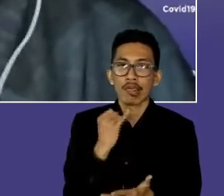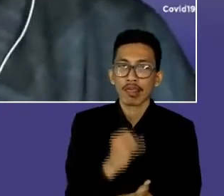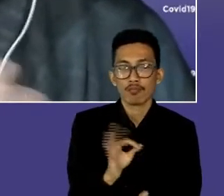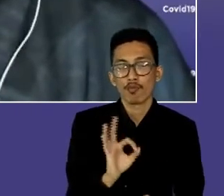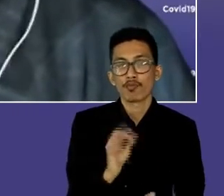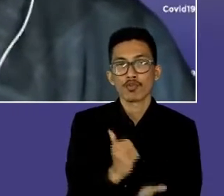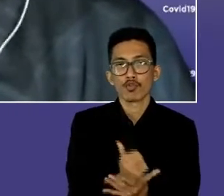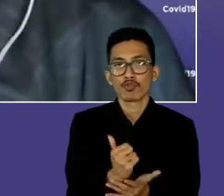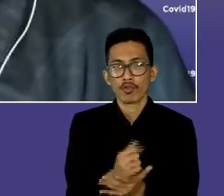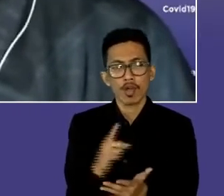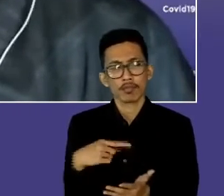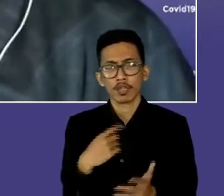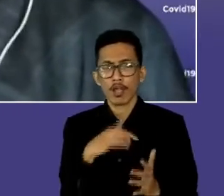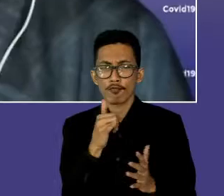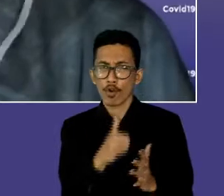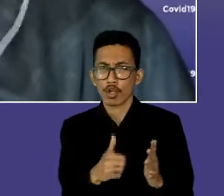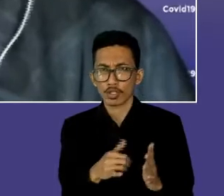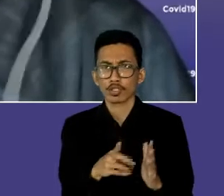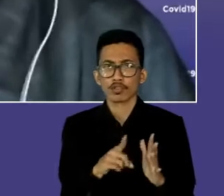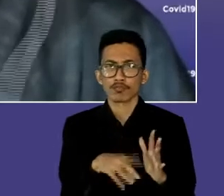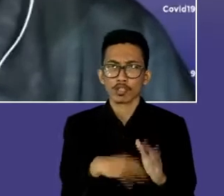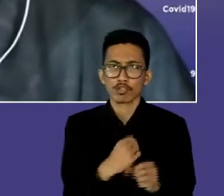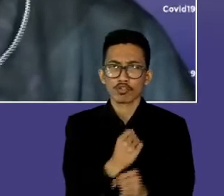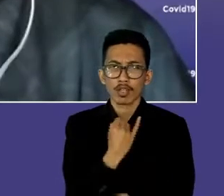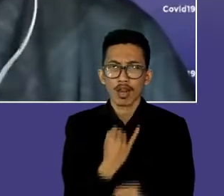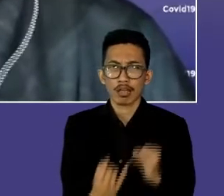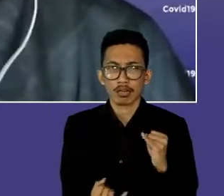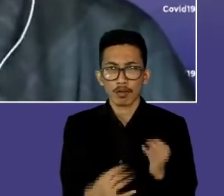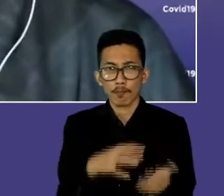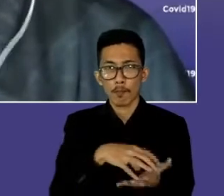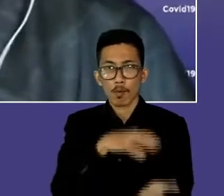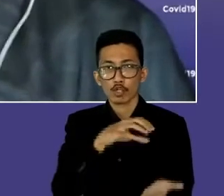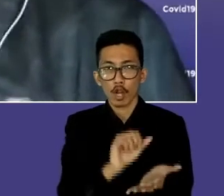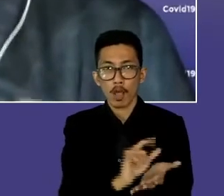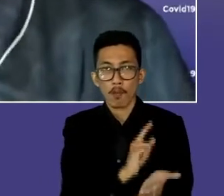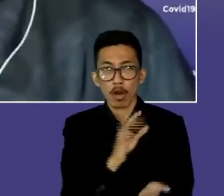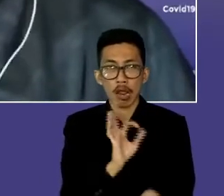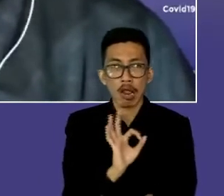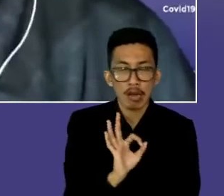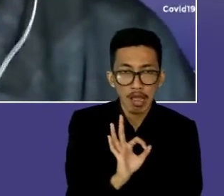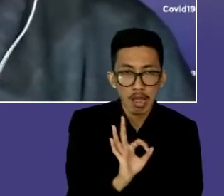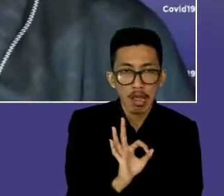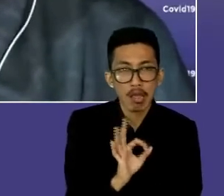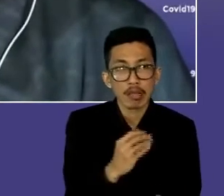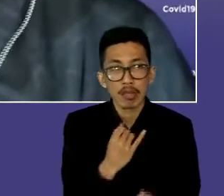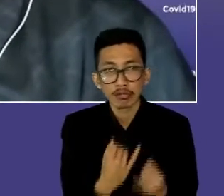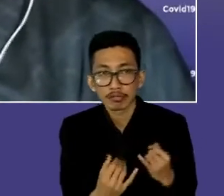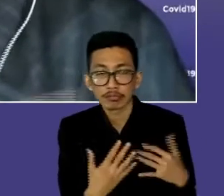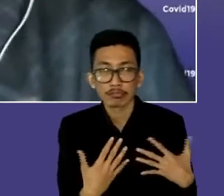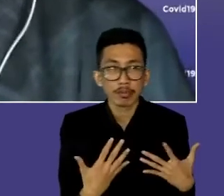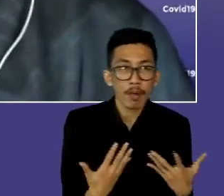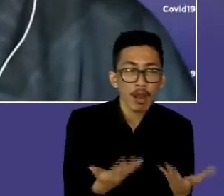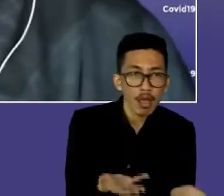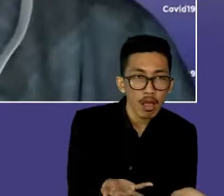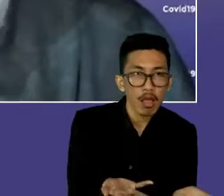di kami juga evaluasi dalam seminggu terakhir, posko mana yang tidak melaporkan kinerja sama sekali. Dalam seminggu terakhir berapa banyak kinerja yang dilaksanakan